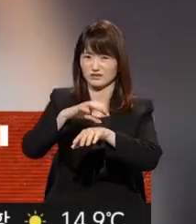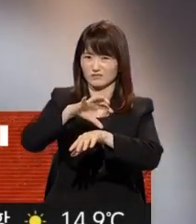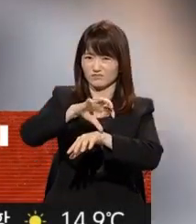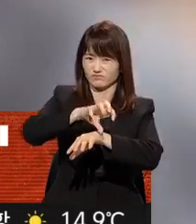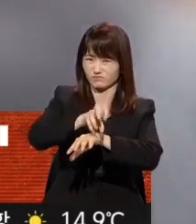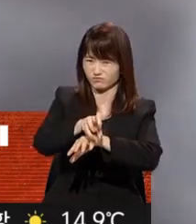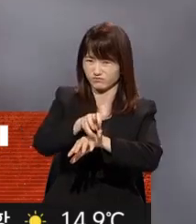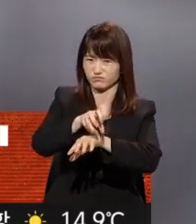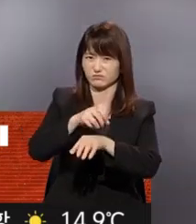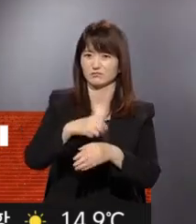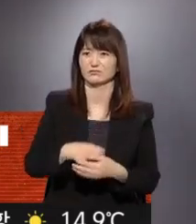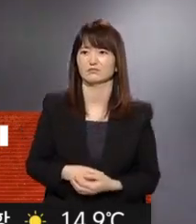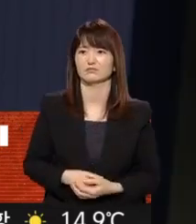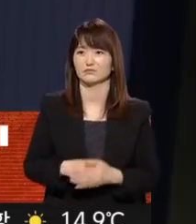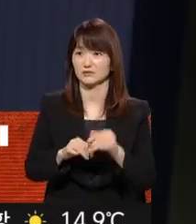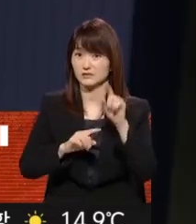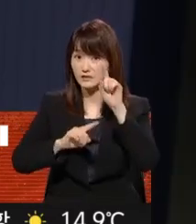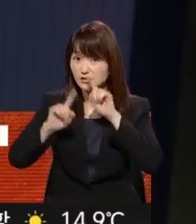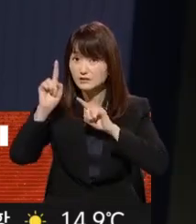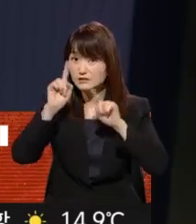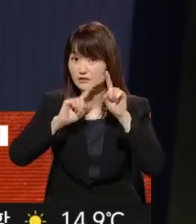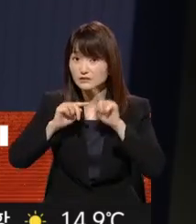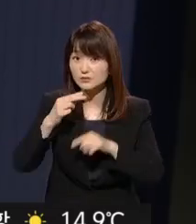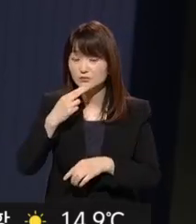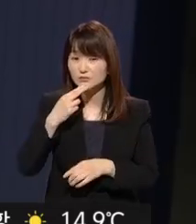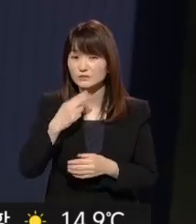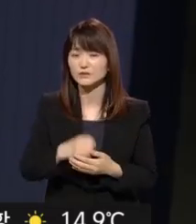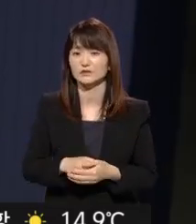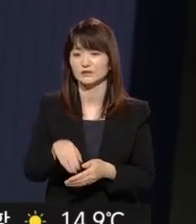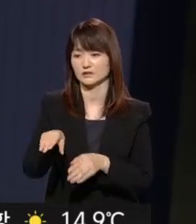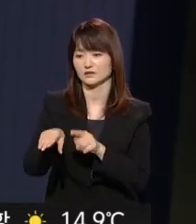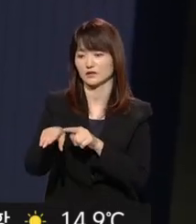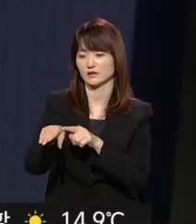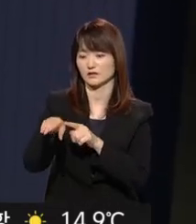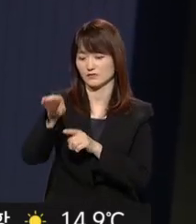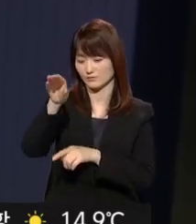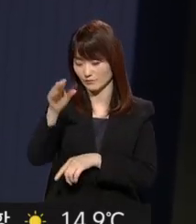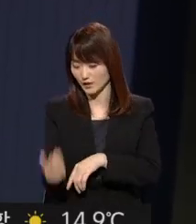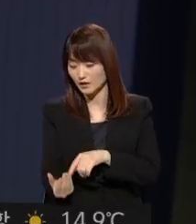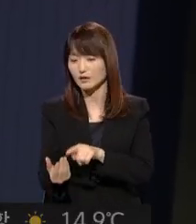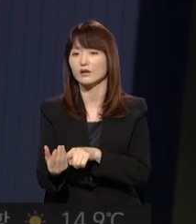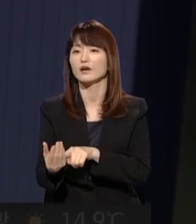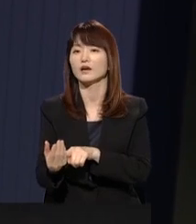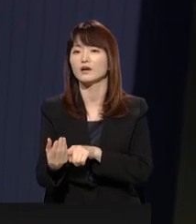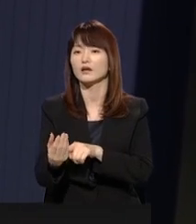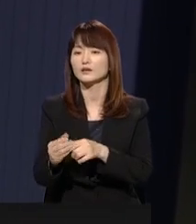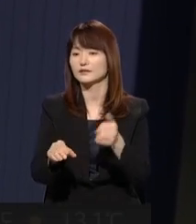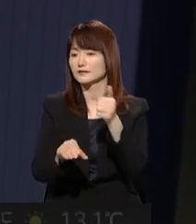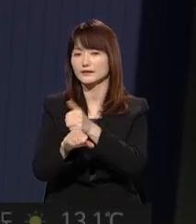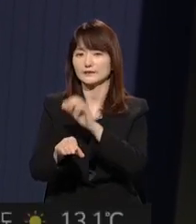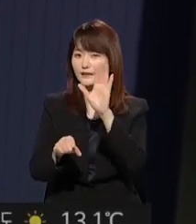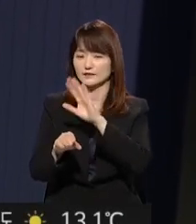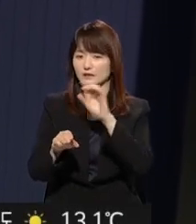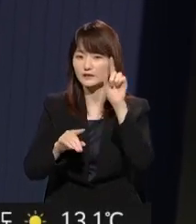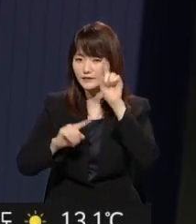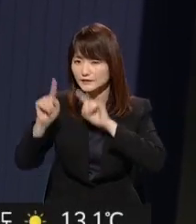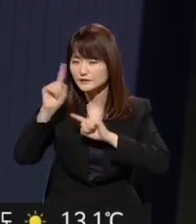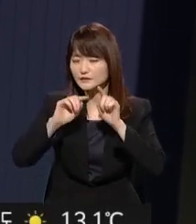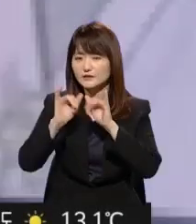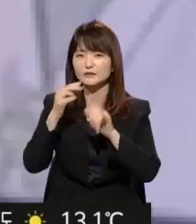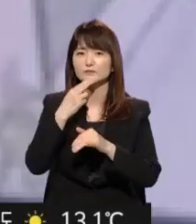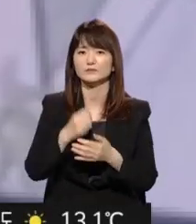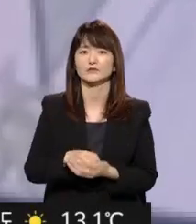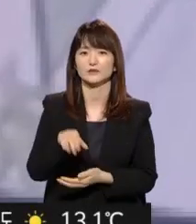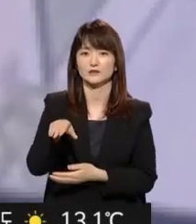찌그러진 모습입니다. 다친 사람은 없었습니까? 네, 다행히 떨어진 차 안에는 아무도 없었습니다. 그래서 다친 사람은 없었는데요. 하지만 이